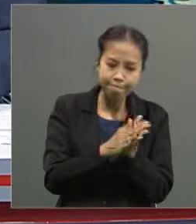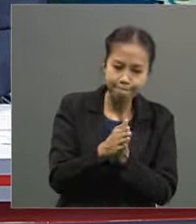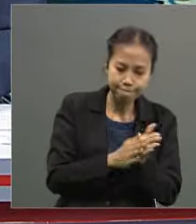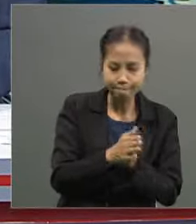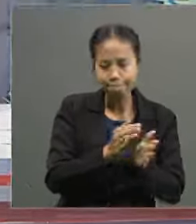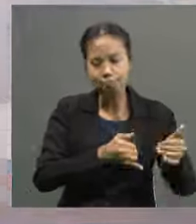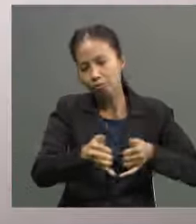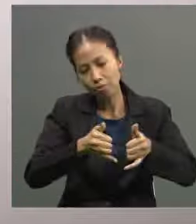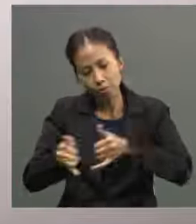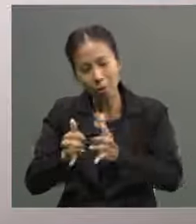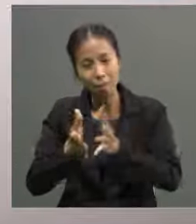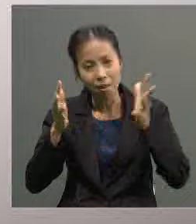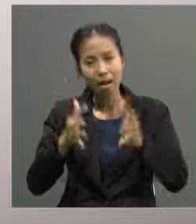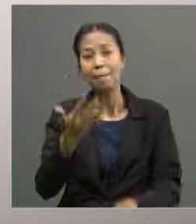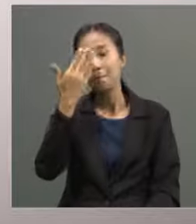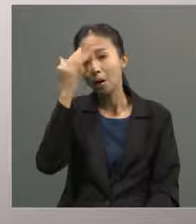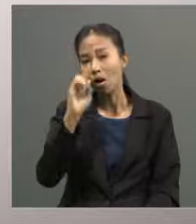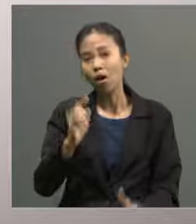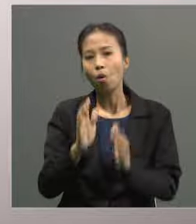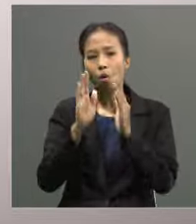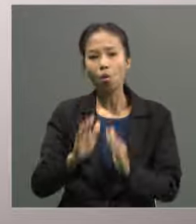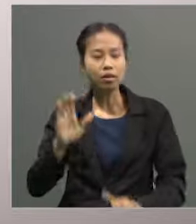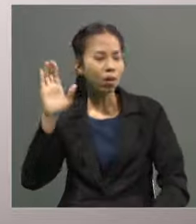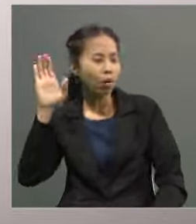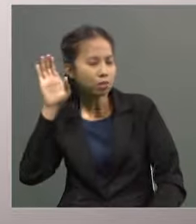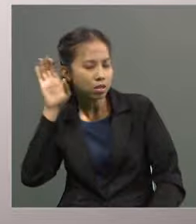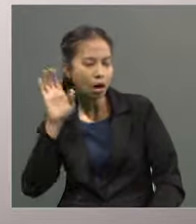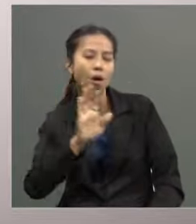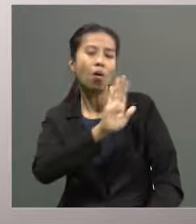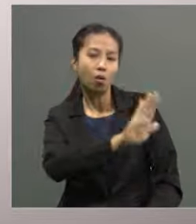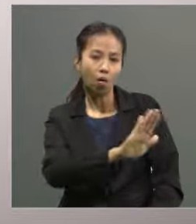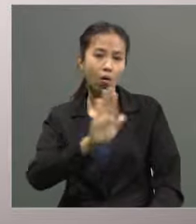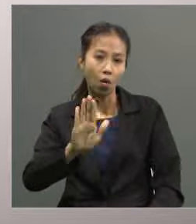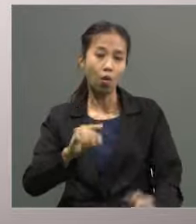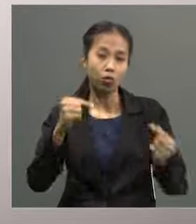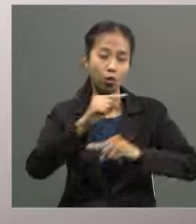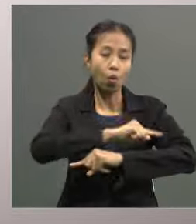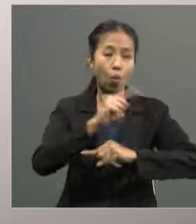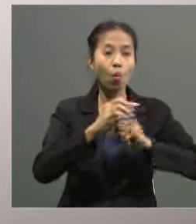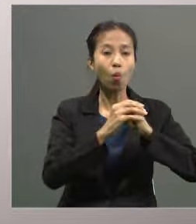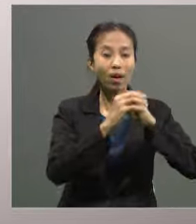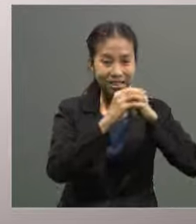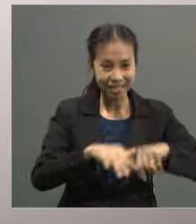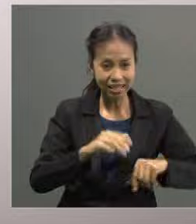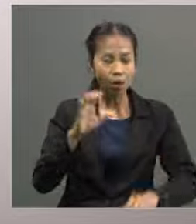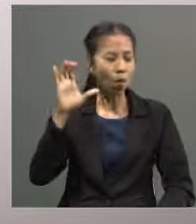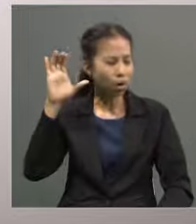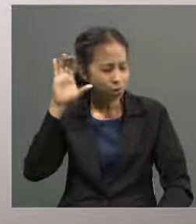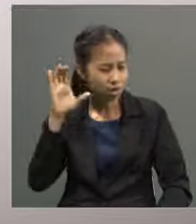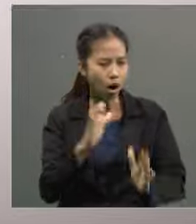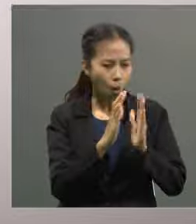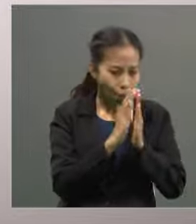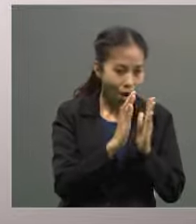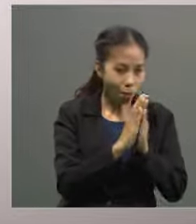เพราะว่าคนเราเนี่ยแต่ละคนก็มีความเชื่อมีศรัทธาที่ต่างกันอย่างตัวจีนไหว้เจ้านี่คือความเชื่อความศรัทธาถูกมั้ยส่วน